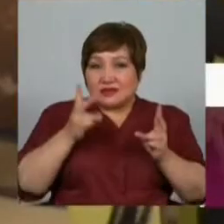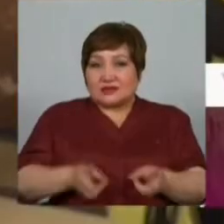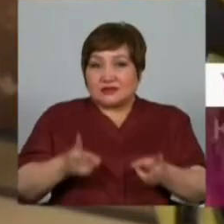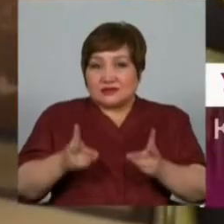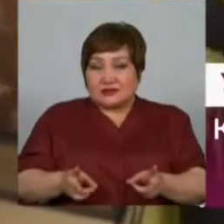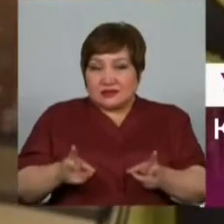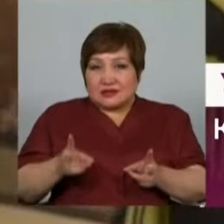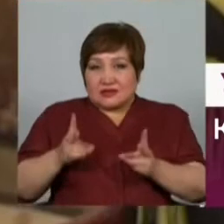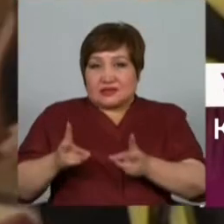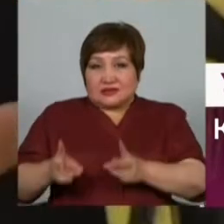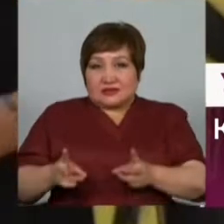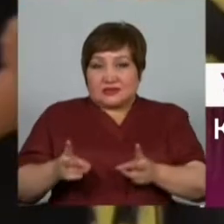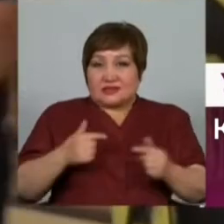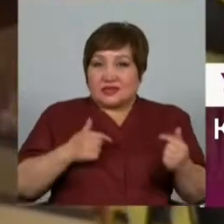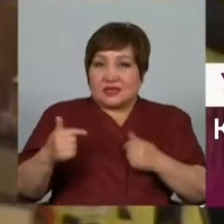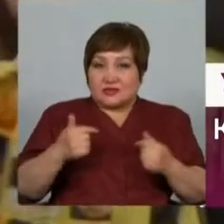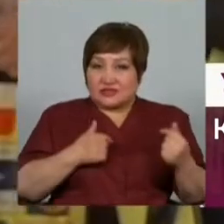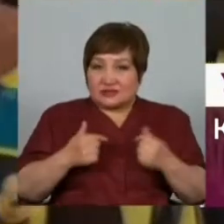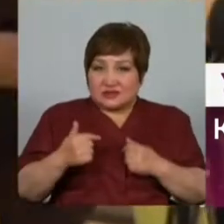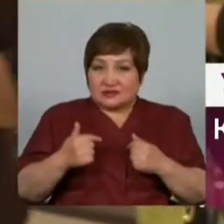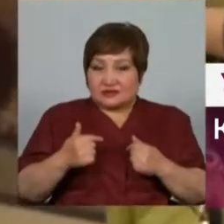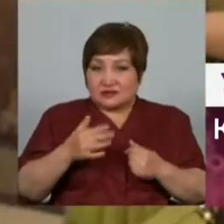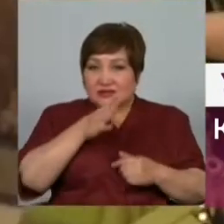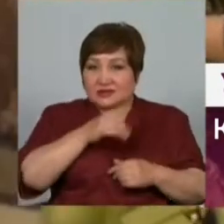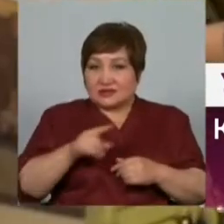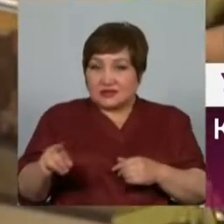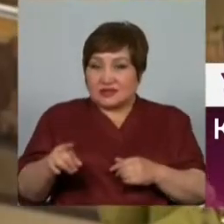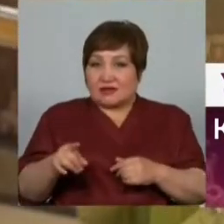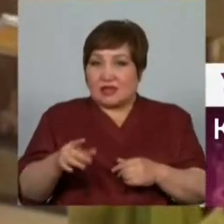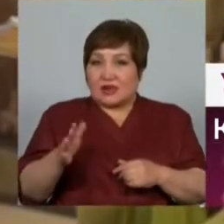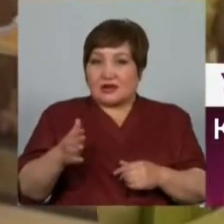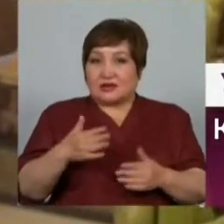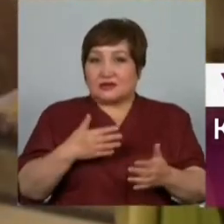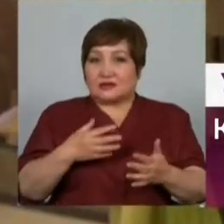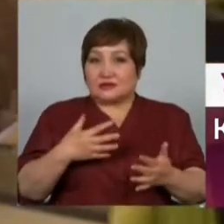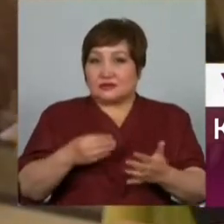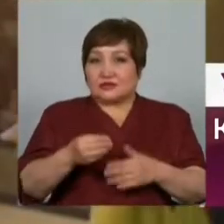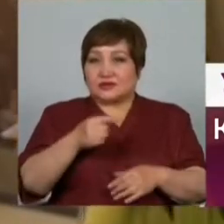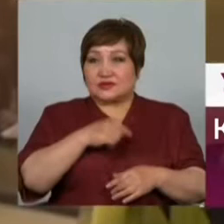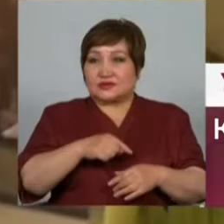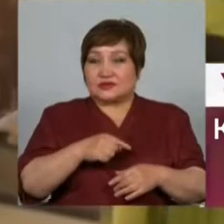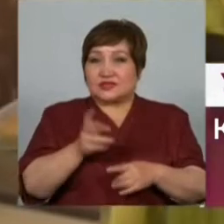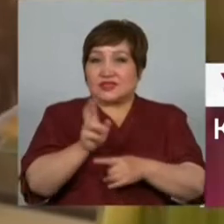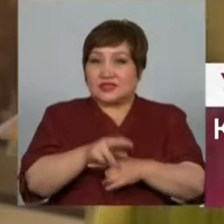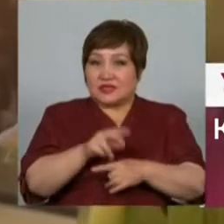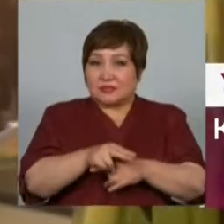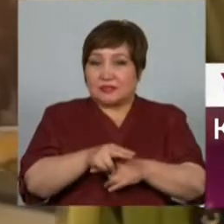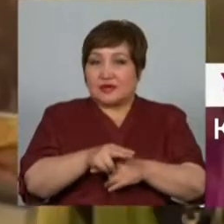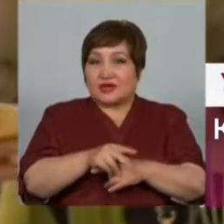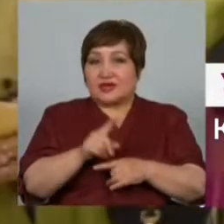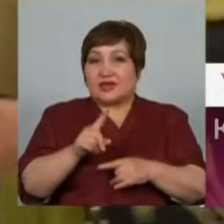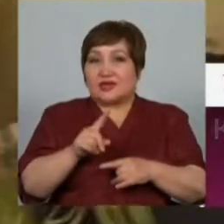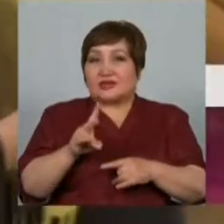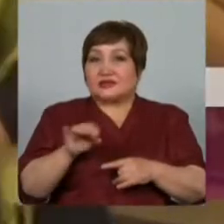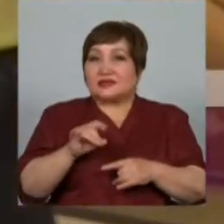жатқан кезде соған мынау кеудесімен амбразураны жапқан матросы құсап келіп, аждаханың аузына